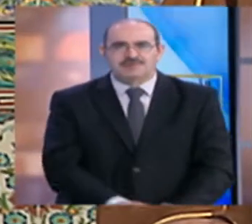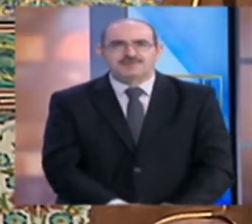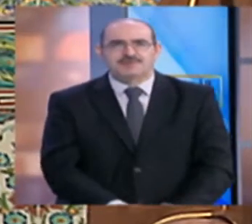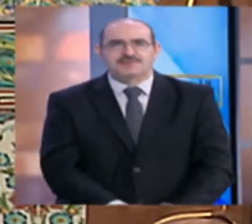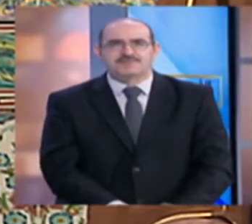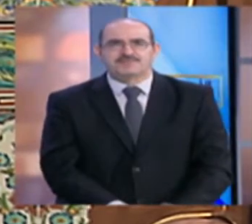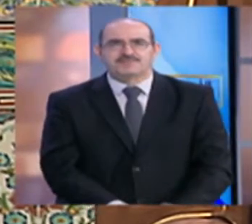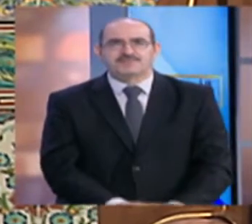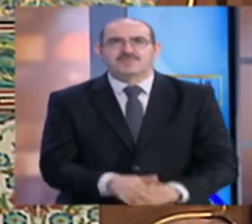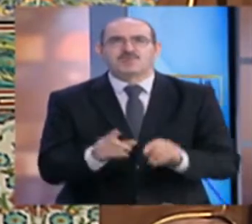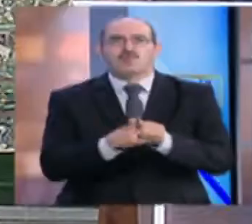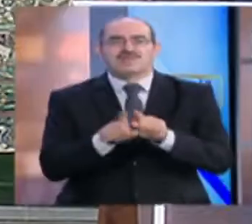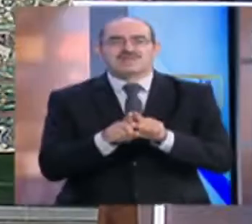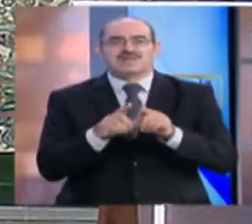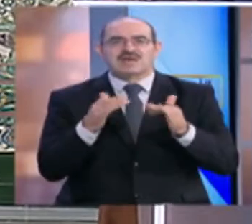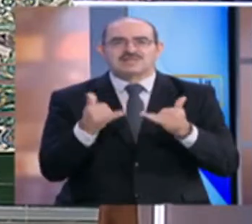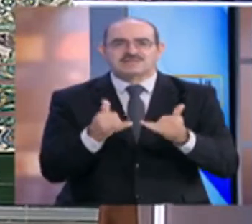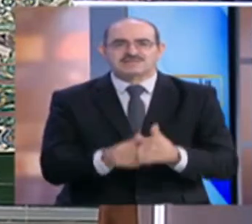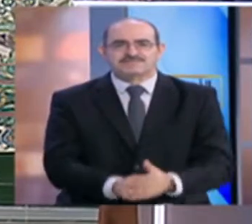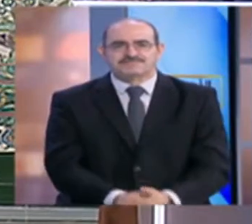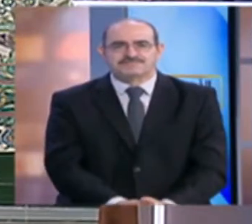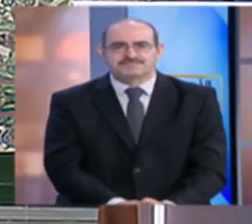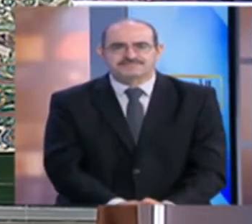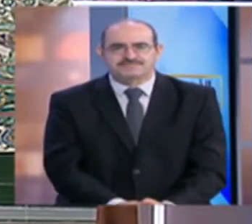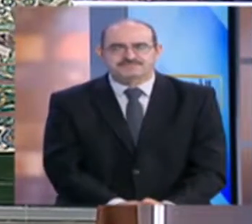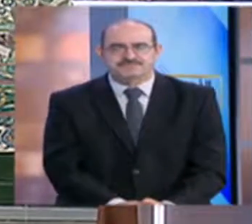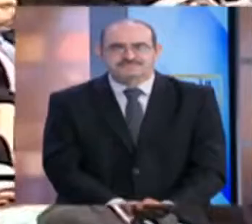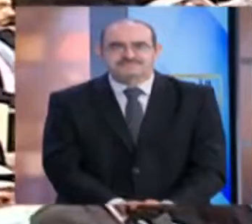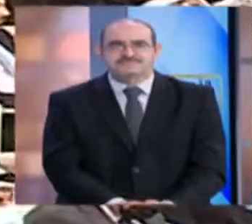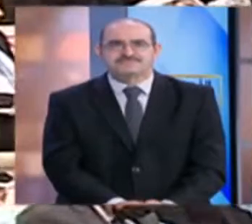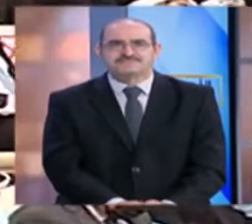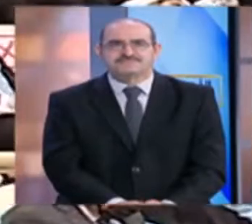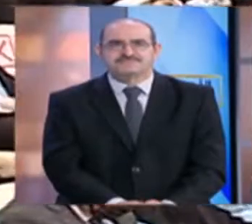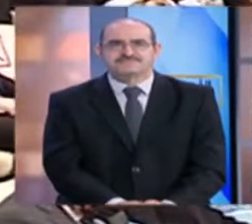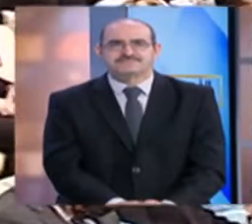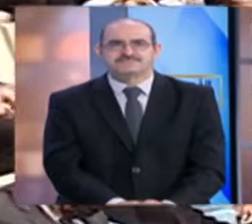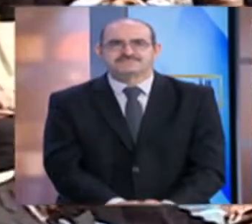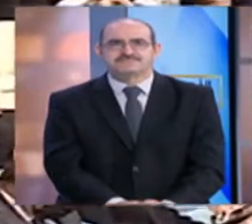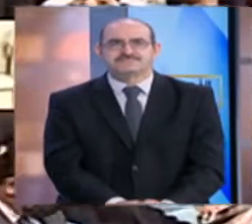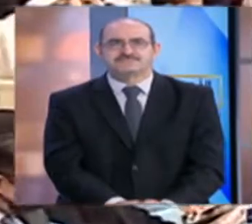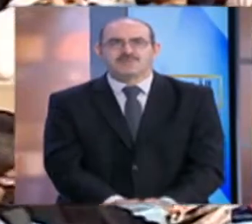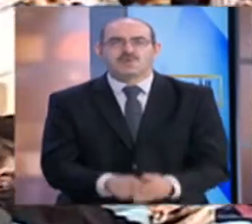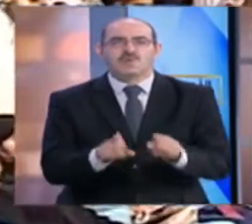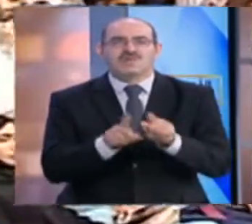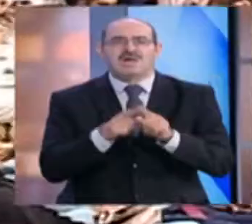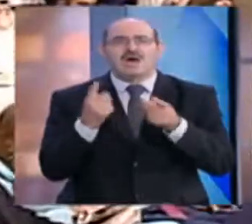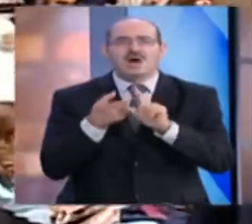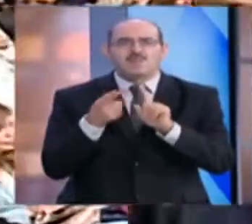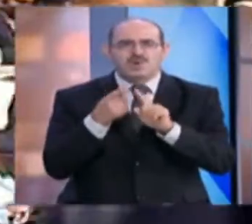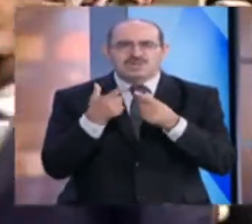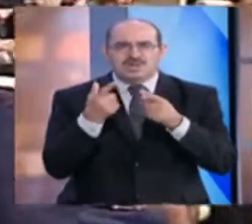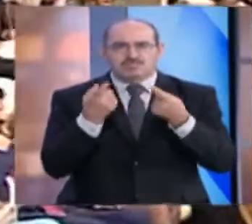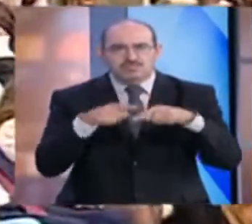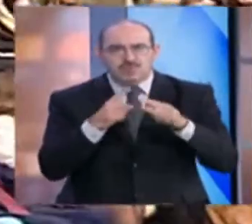شاء الله المقبلة سوف تكون في الجزائر، وكلنا ثقلنا إن شاء الله راح تكون قمة ناجحة. أجندة القمة تحمل الكثير من